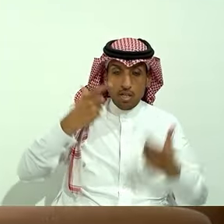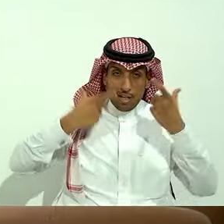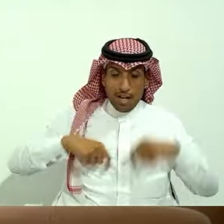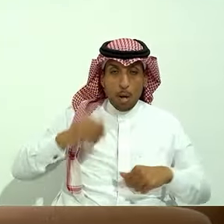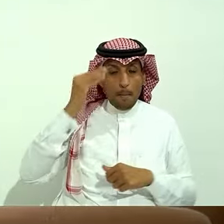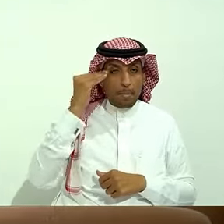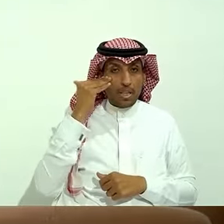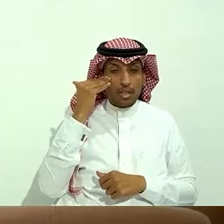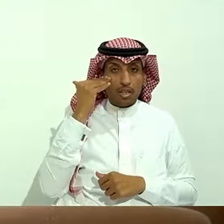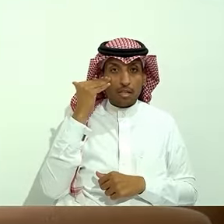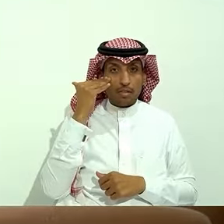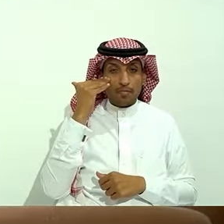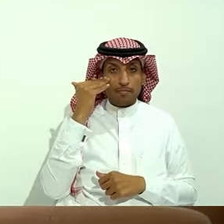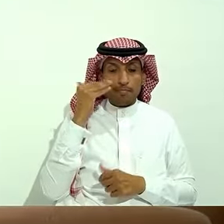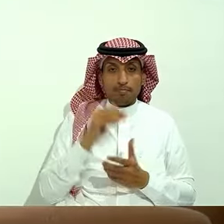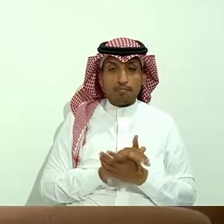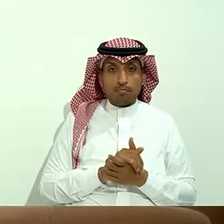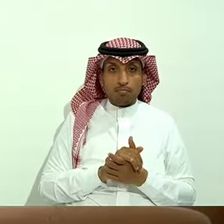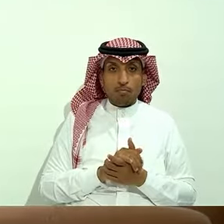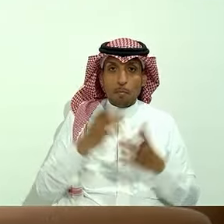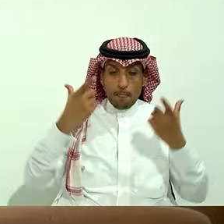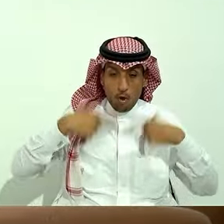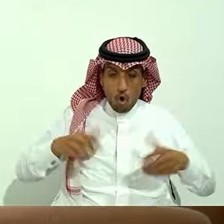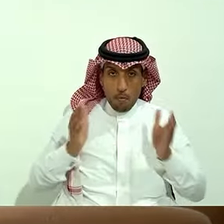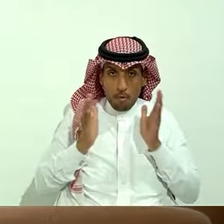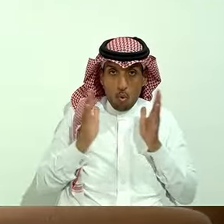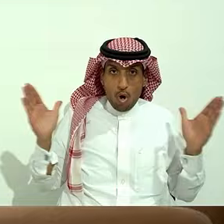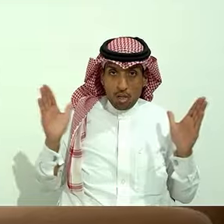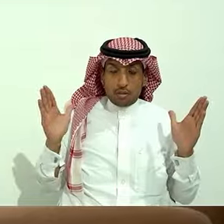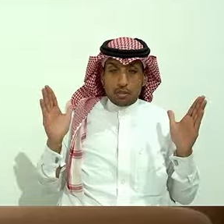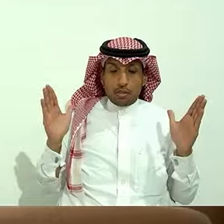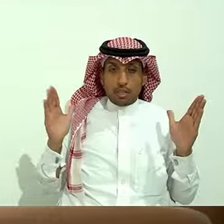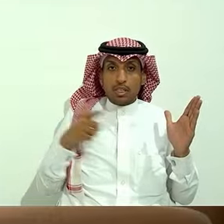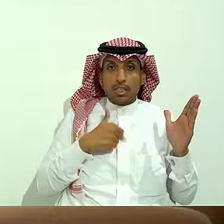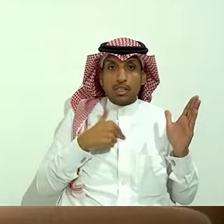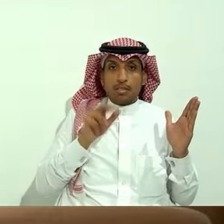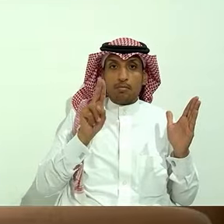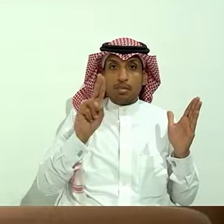المقطع الواسع الكبير استخدمت له التخراصة